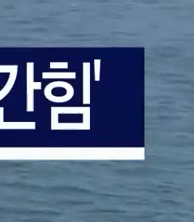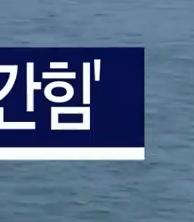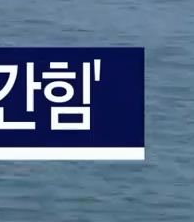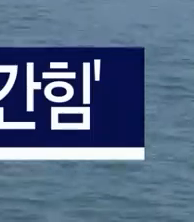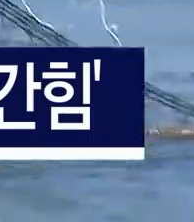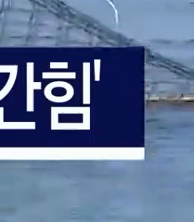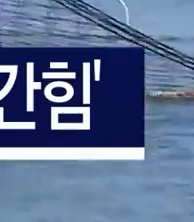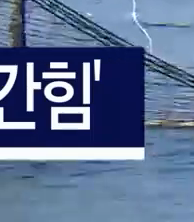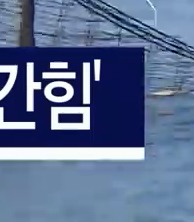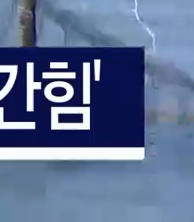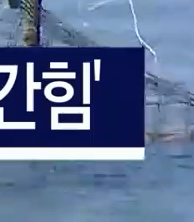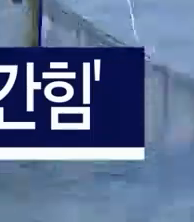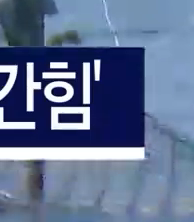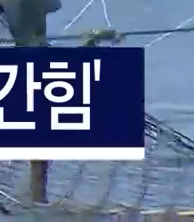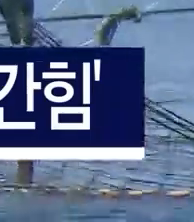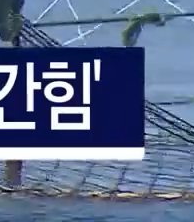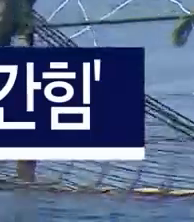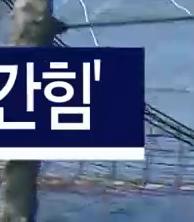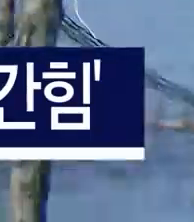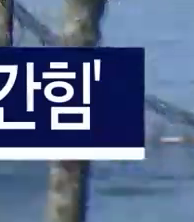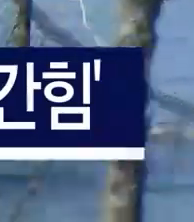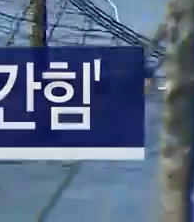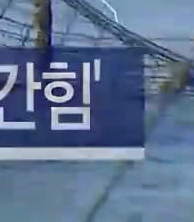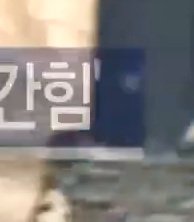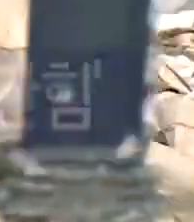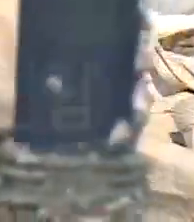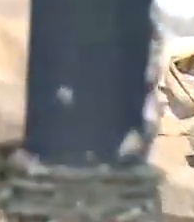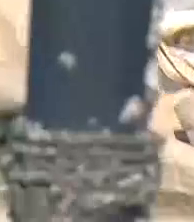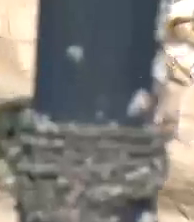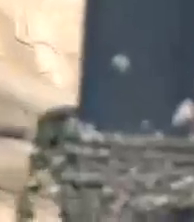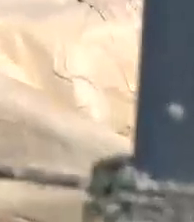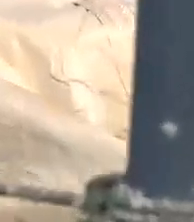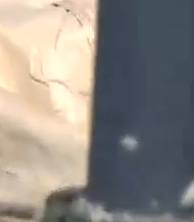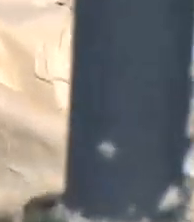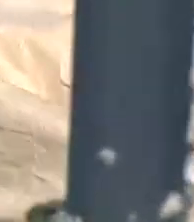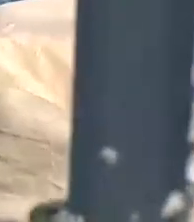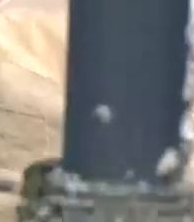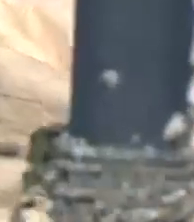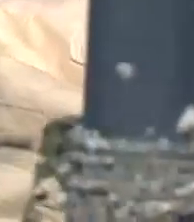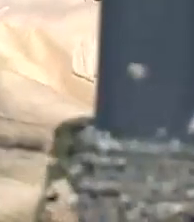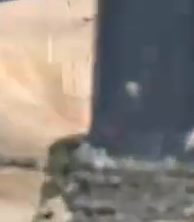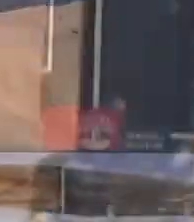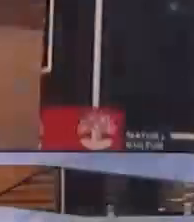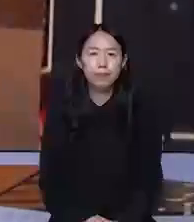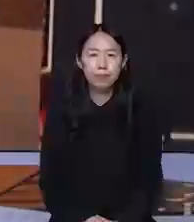줄어들 것으로 예상돼 양식장에서는 비상이 걸렸습니다.